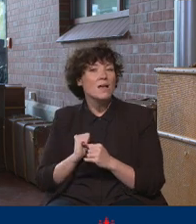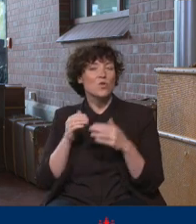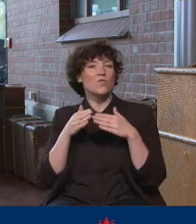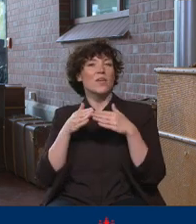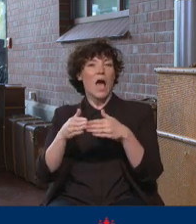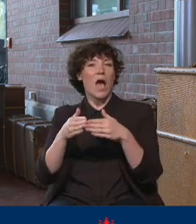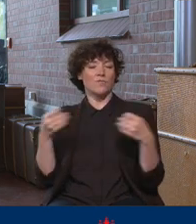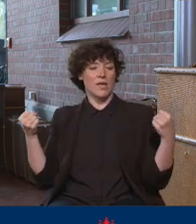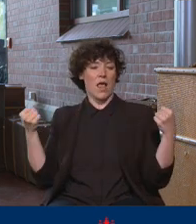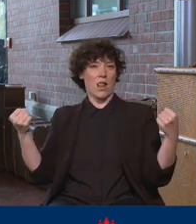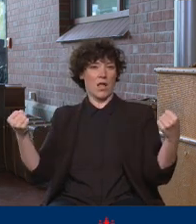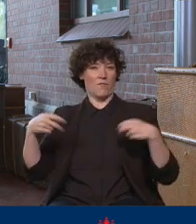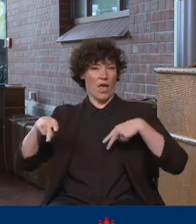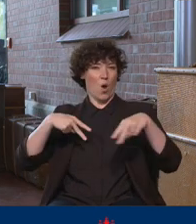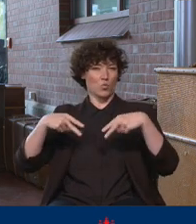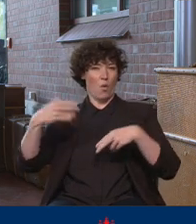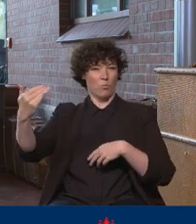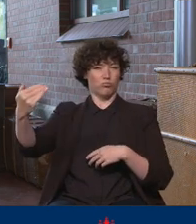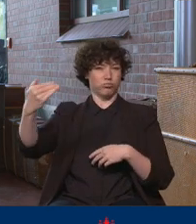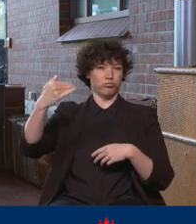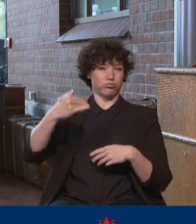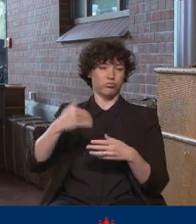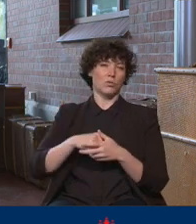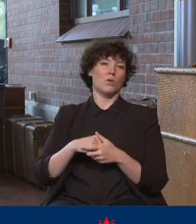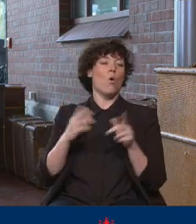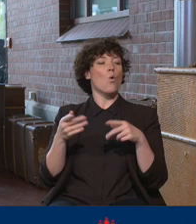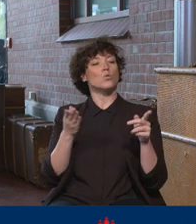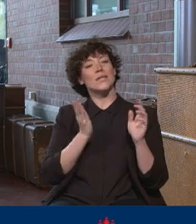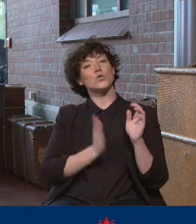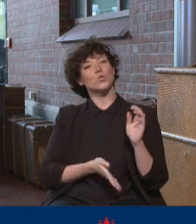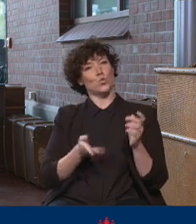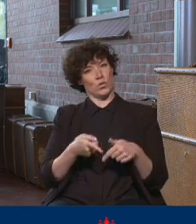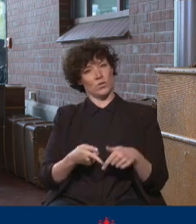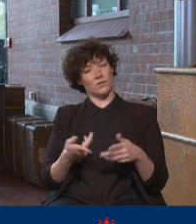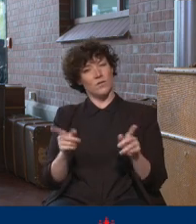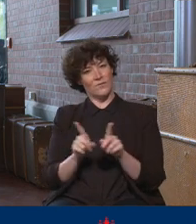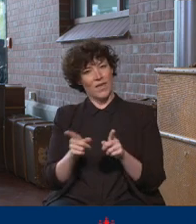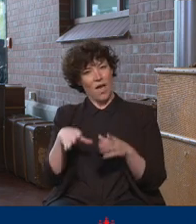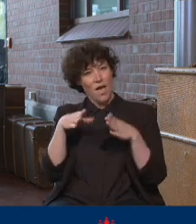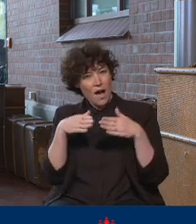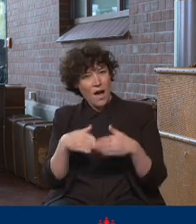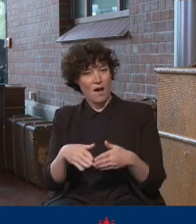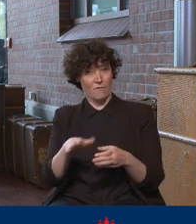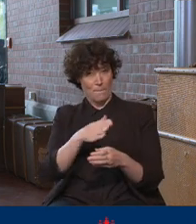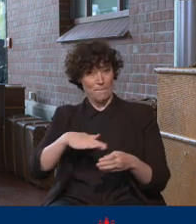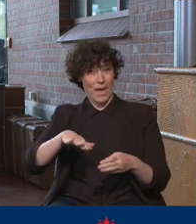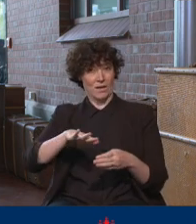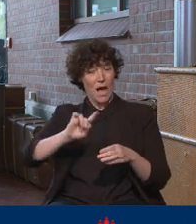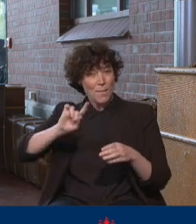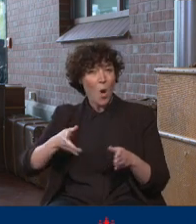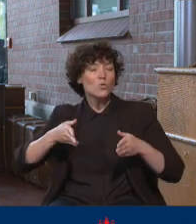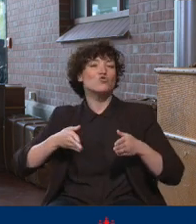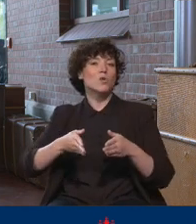auf die autobahn fahren und im süden das hafenbecken und aber auch eine straße die insbesondere